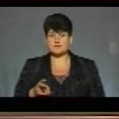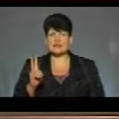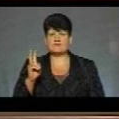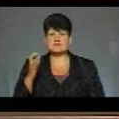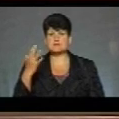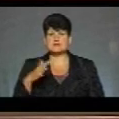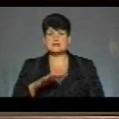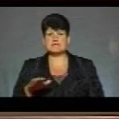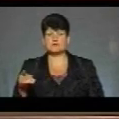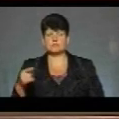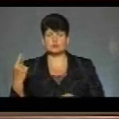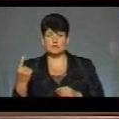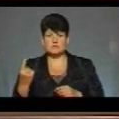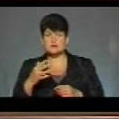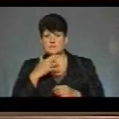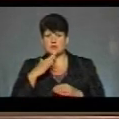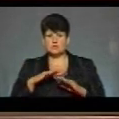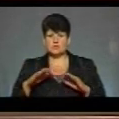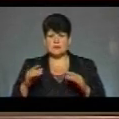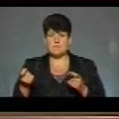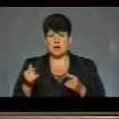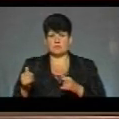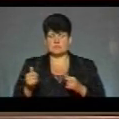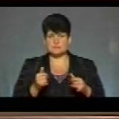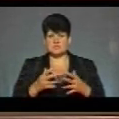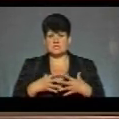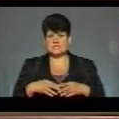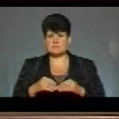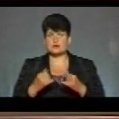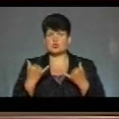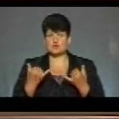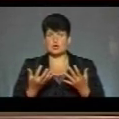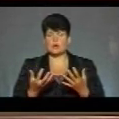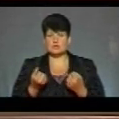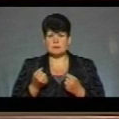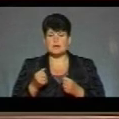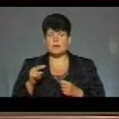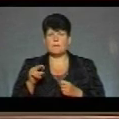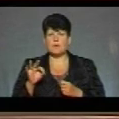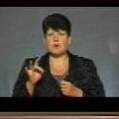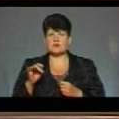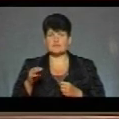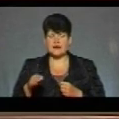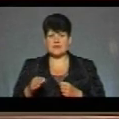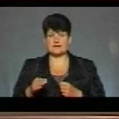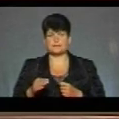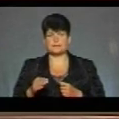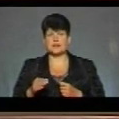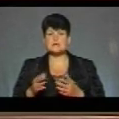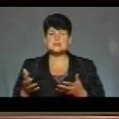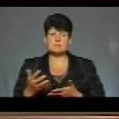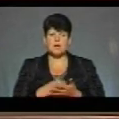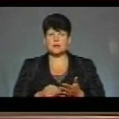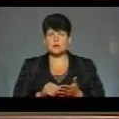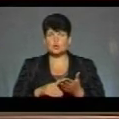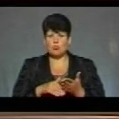250 дітей Тернопільщини з багатодітних та малозабезпечених сімей сьогодні отримали портфелі та канцелярське приладдя. Зібрали